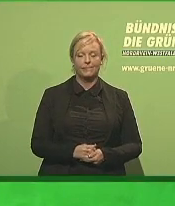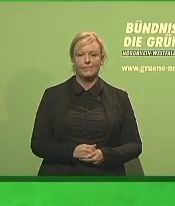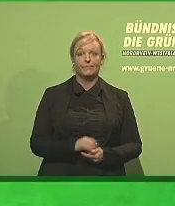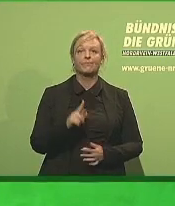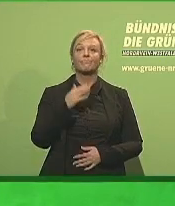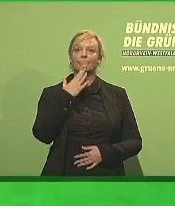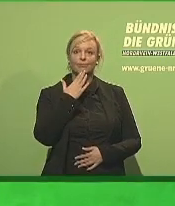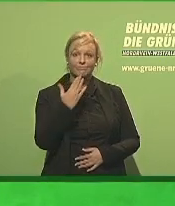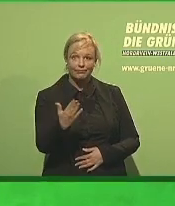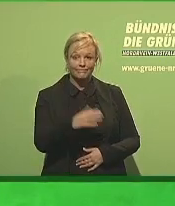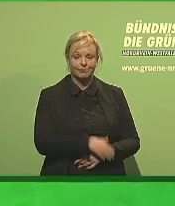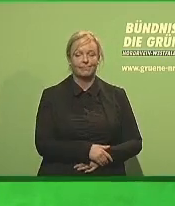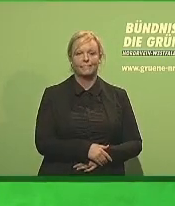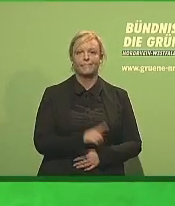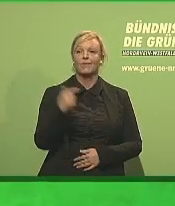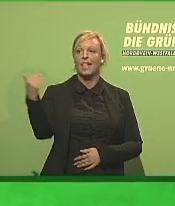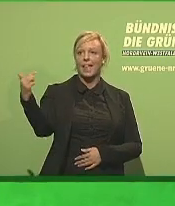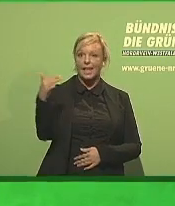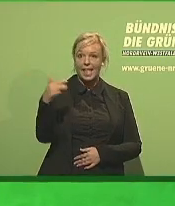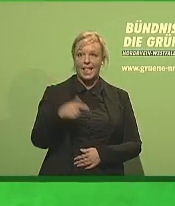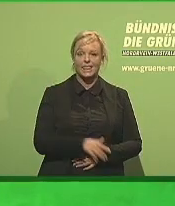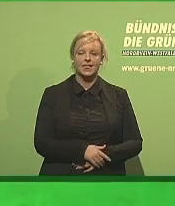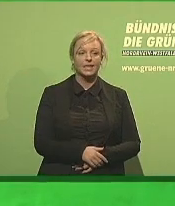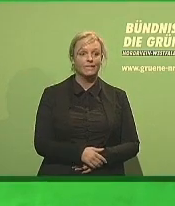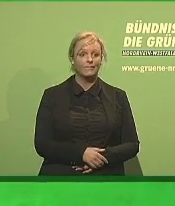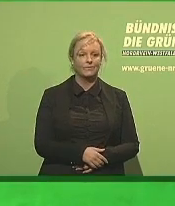Ich danke euch. Gibt es Gegenstimmen?